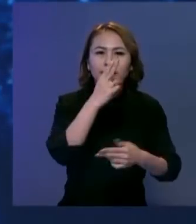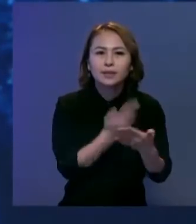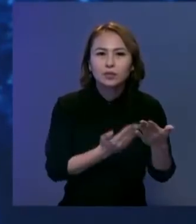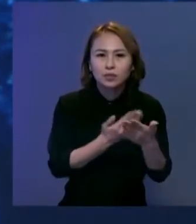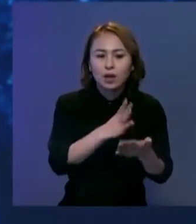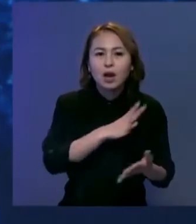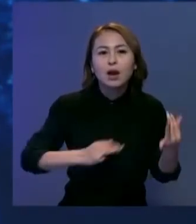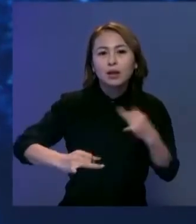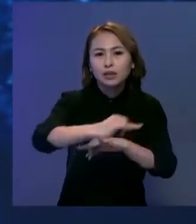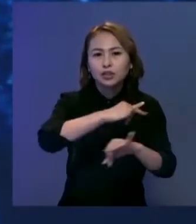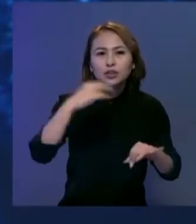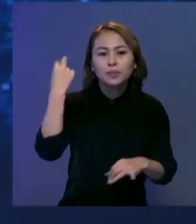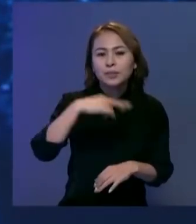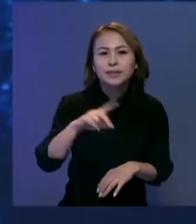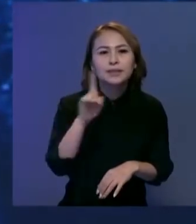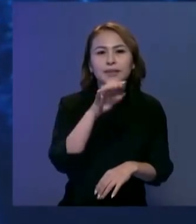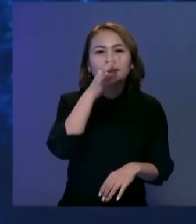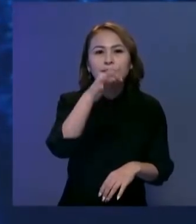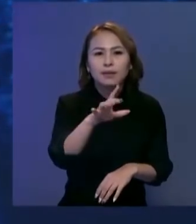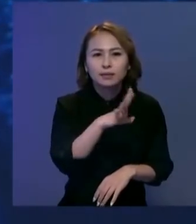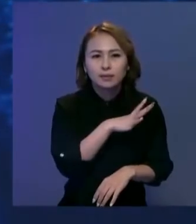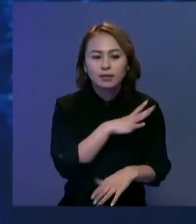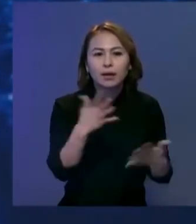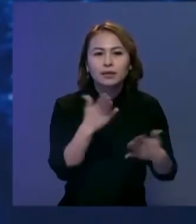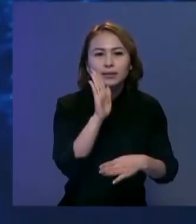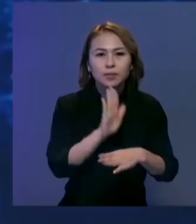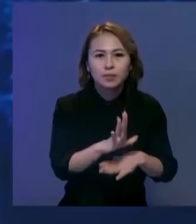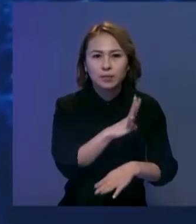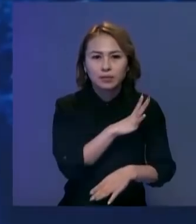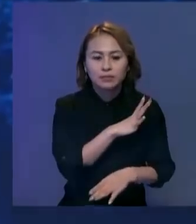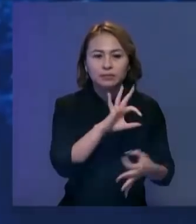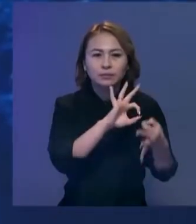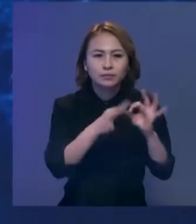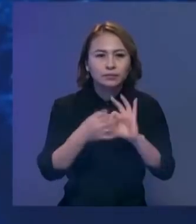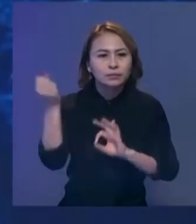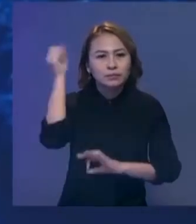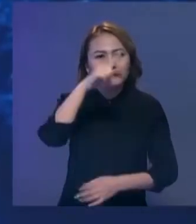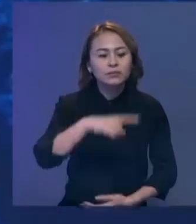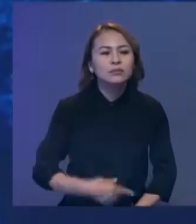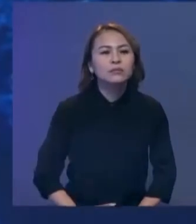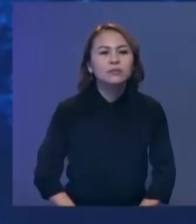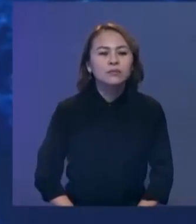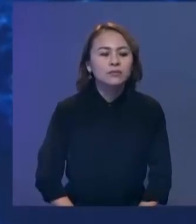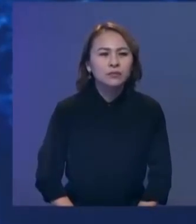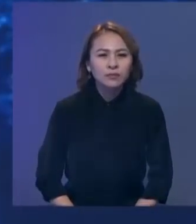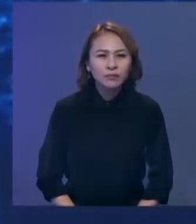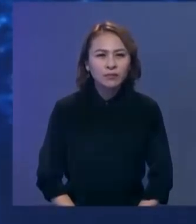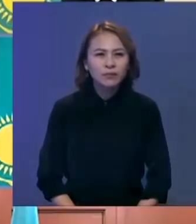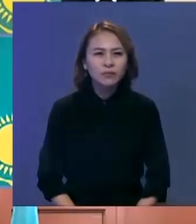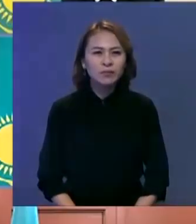жөнінде кенес өтті. Алқалы жиында президент не айтты? Қандай тапсырма берді? Қорған қоныспайлы сабақтайды.